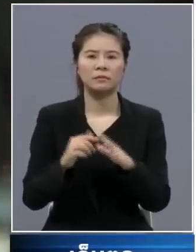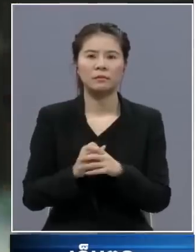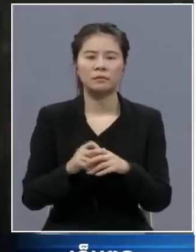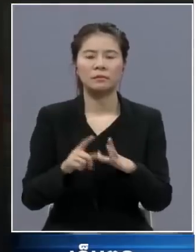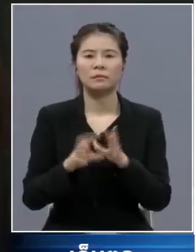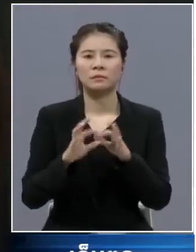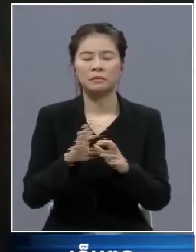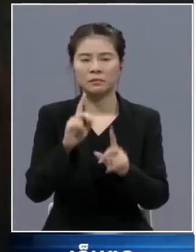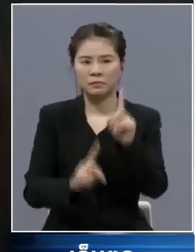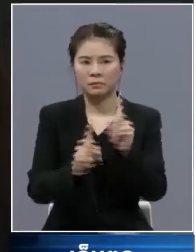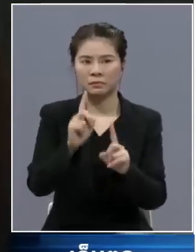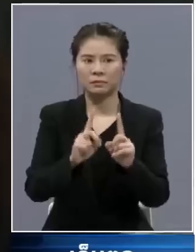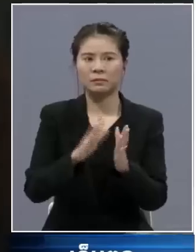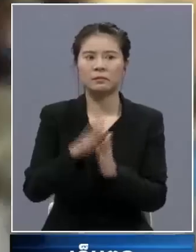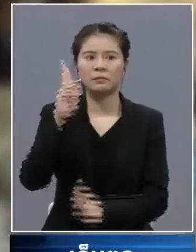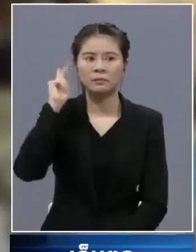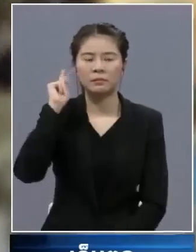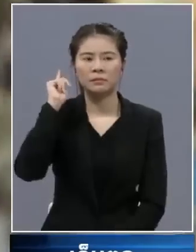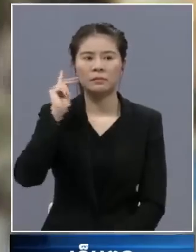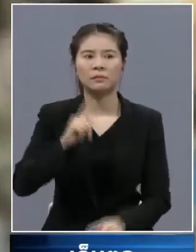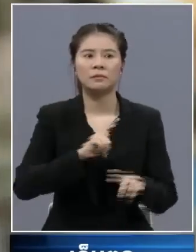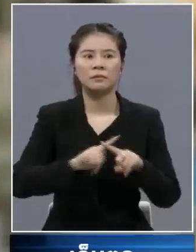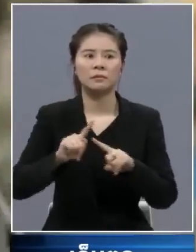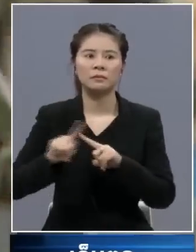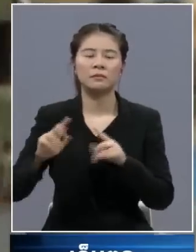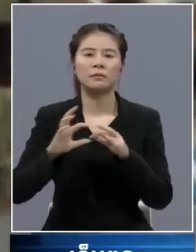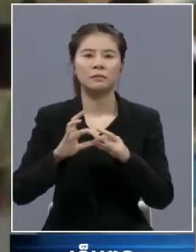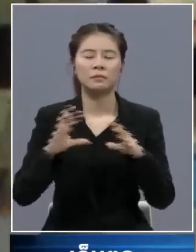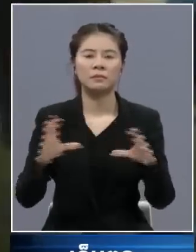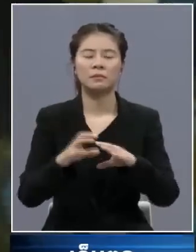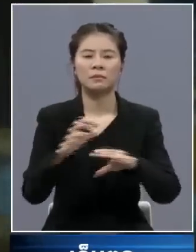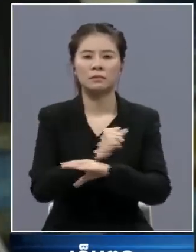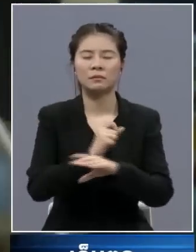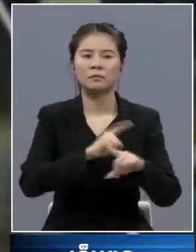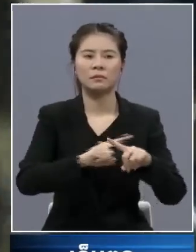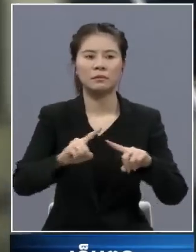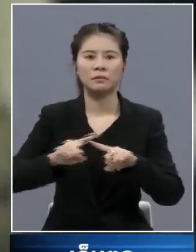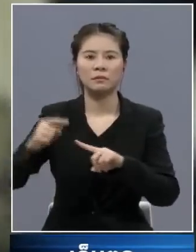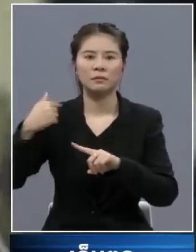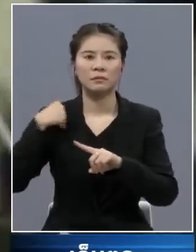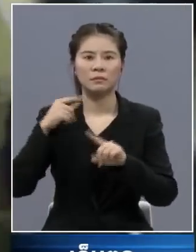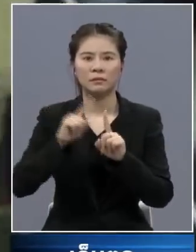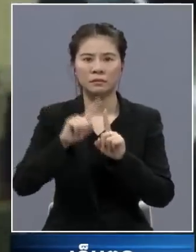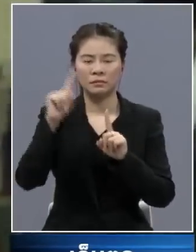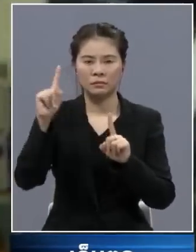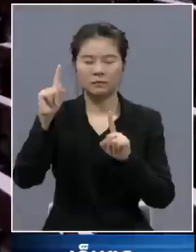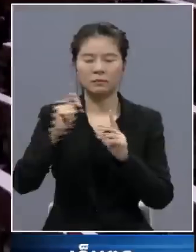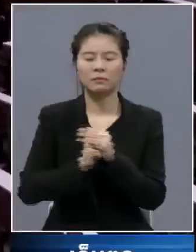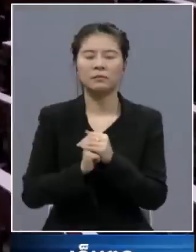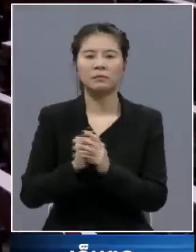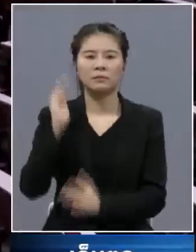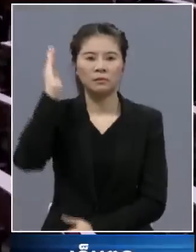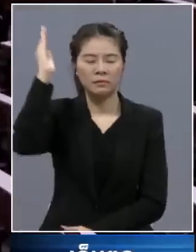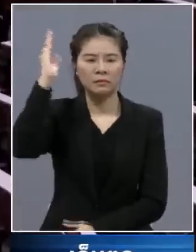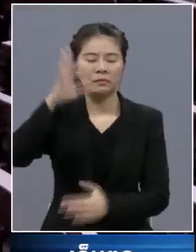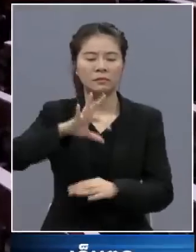สื่อนี่แหละระหว่างนั้นมันก็อาจจะเกิดสถานการณ์การเมืองใน2เรื่องต่อเนื่องกันนะครับ1ก็คือโหวตเลือกประธานสภ